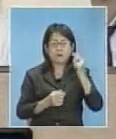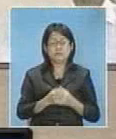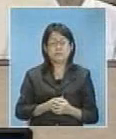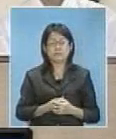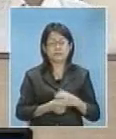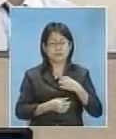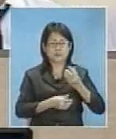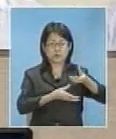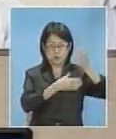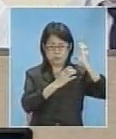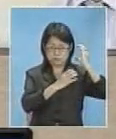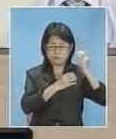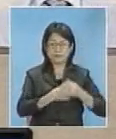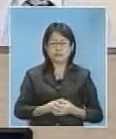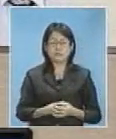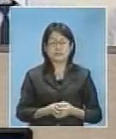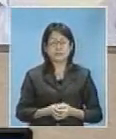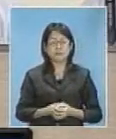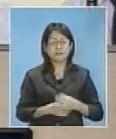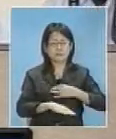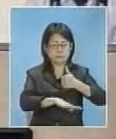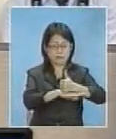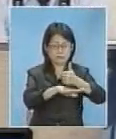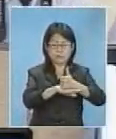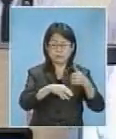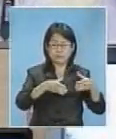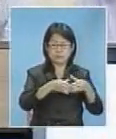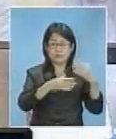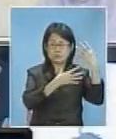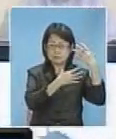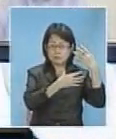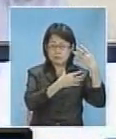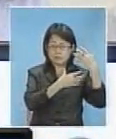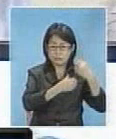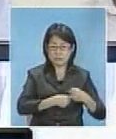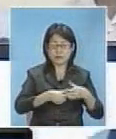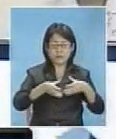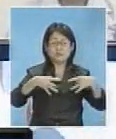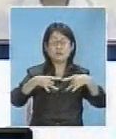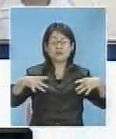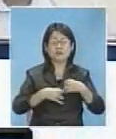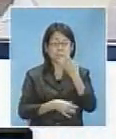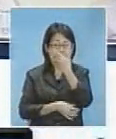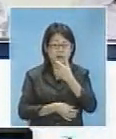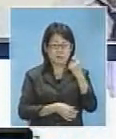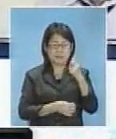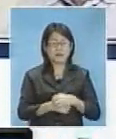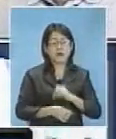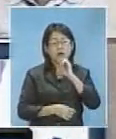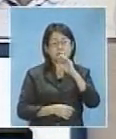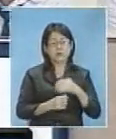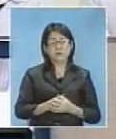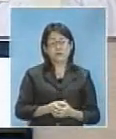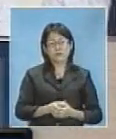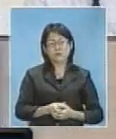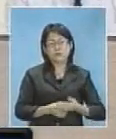มขอเท้าความนะครับว่าท่านผู้นำฝ่ายค้านในสภาคุณอภิสิทธิ์เวชชาชีวะท่านได้พูดไว้ตั้งแต่ก่อน